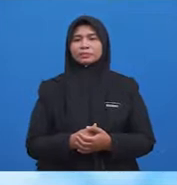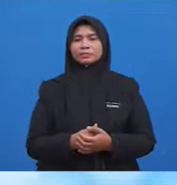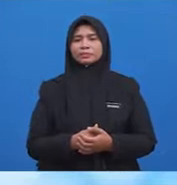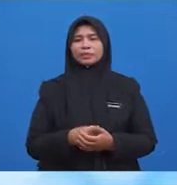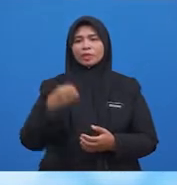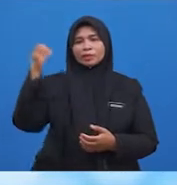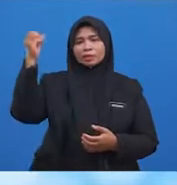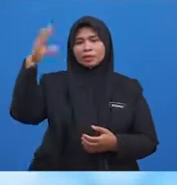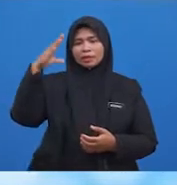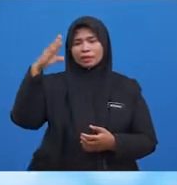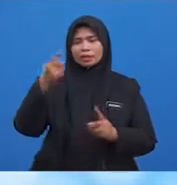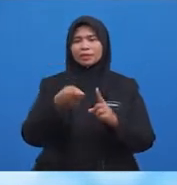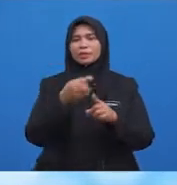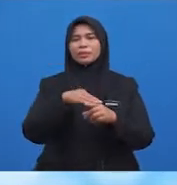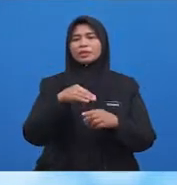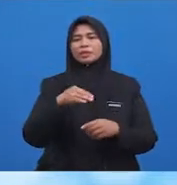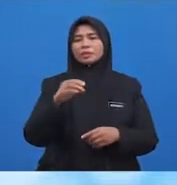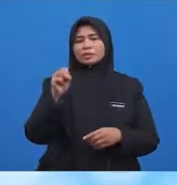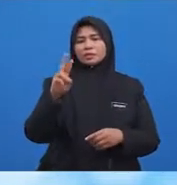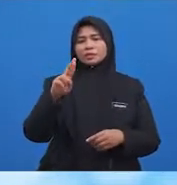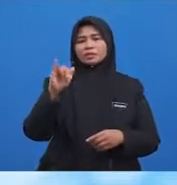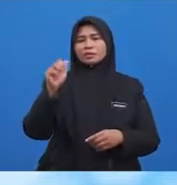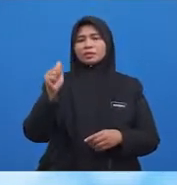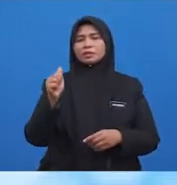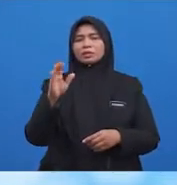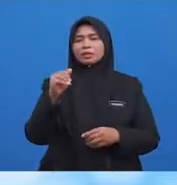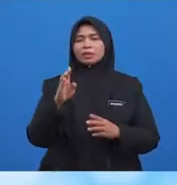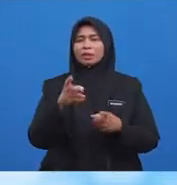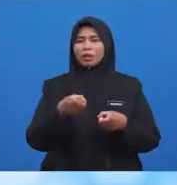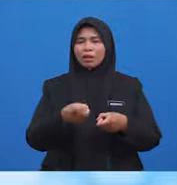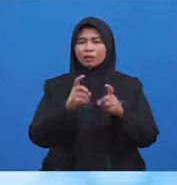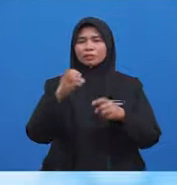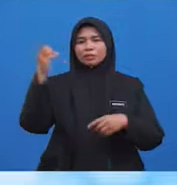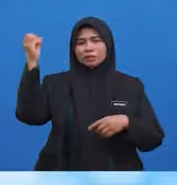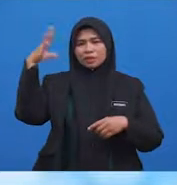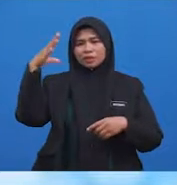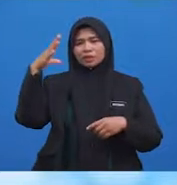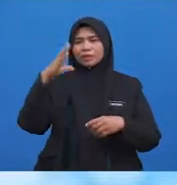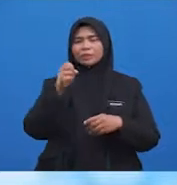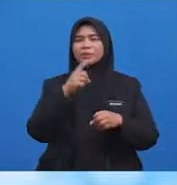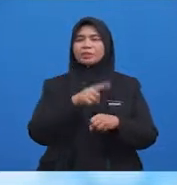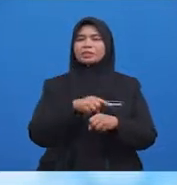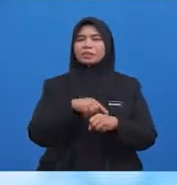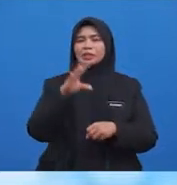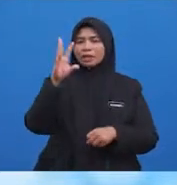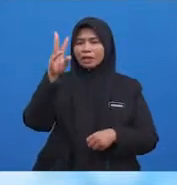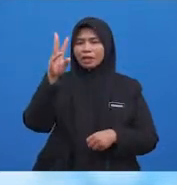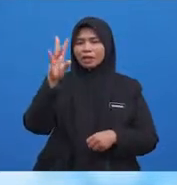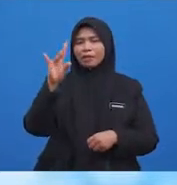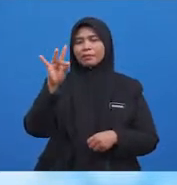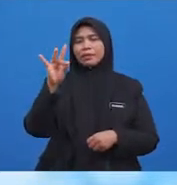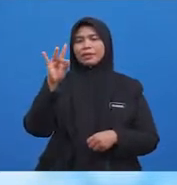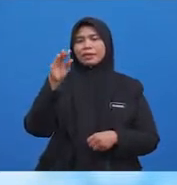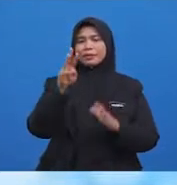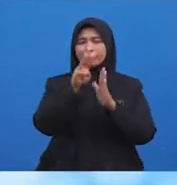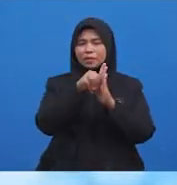cahaya daripadanyalah surya yang berkelajuan cahaya mengambil Mas selapan